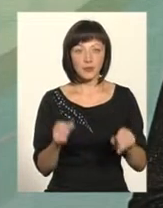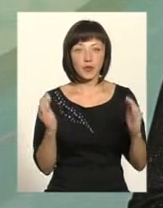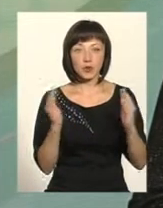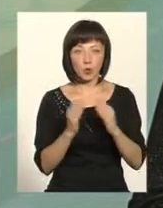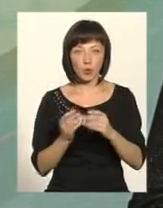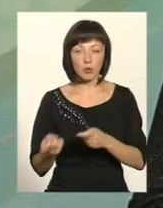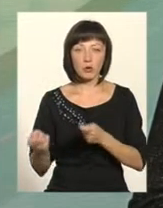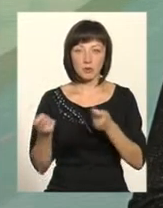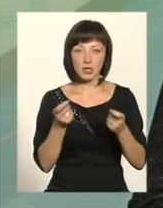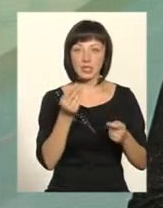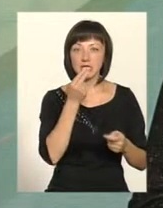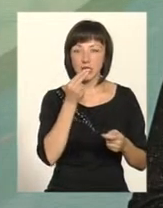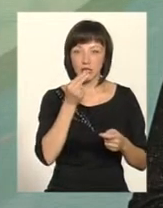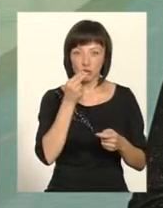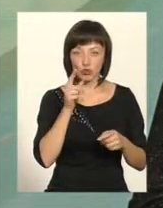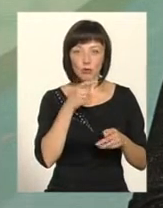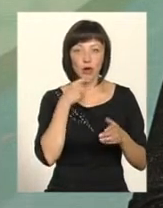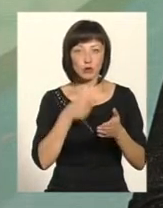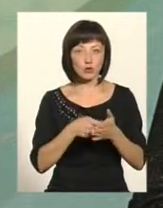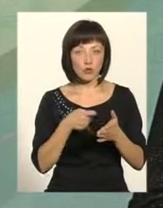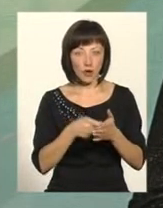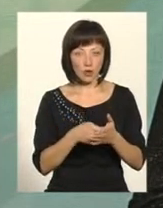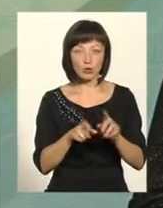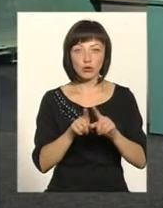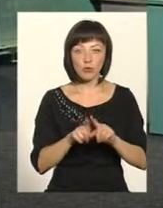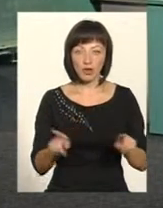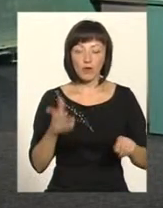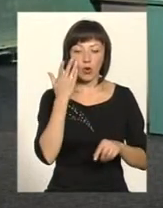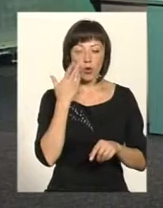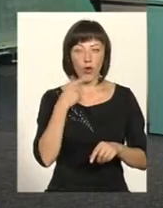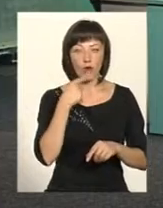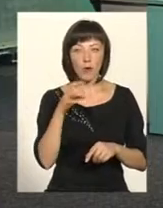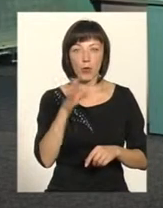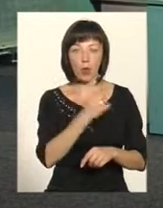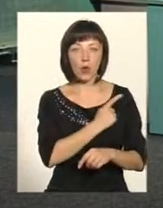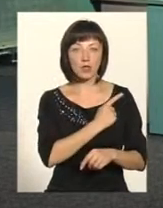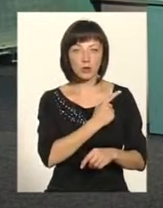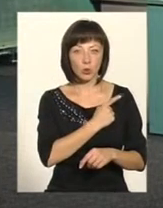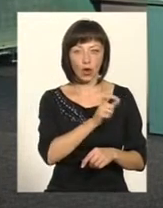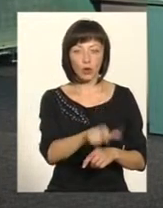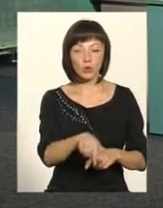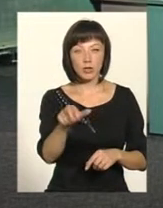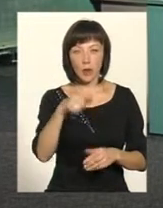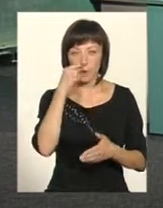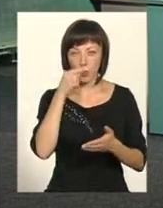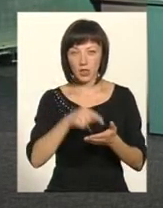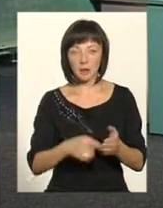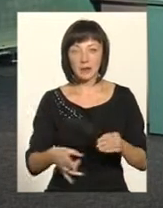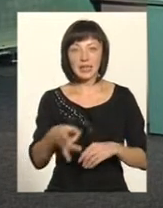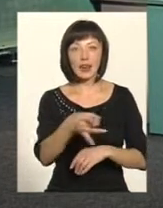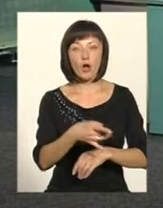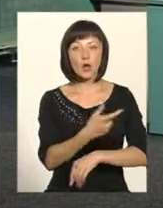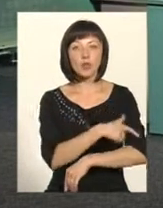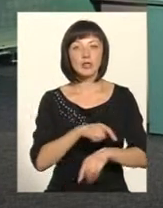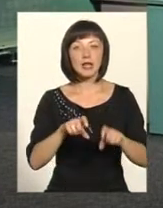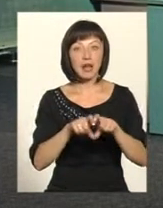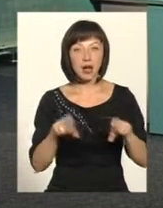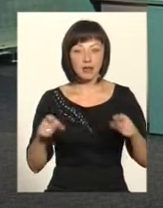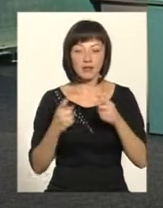принесли їжу і щоб вони харчувалися домашніми. Особливо, коли ми говоримо про одиноких людей, які потрапили в районну лікарню